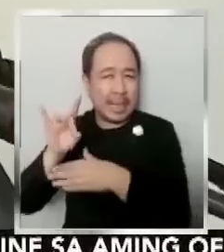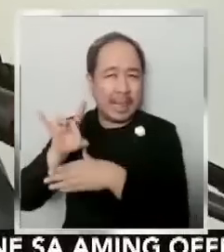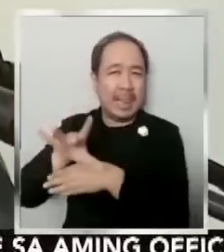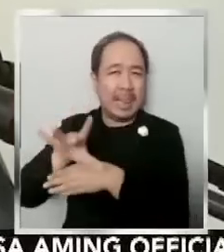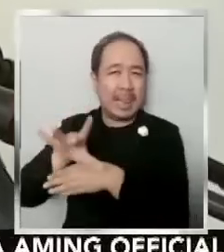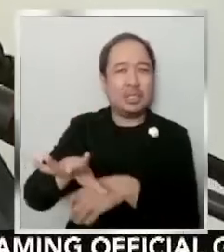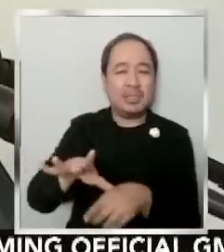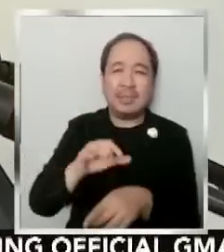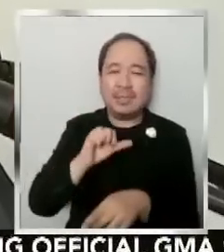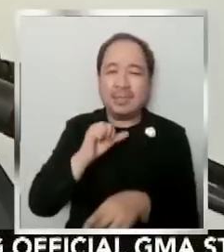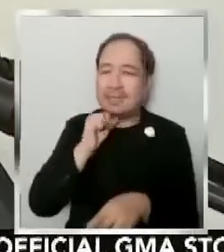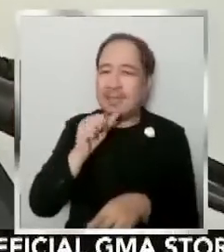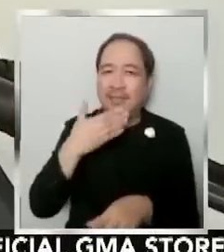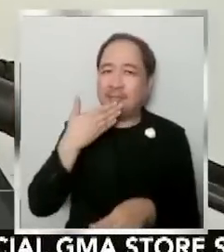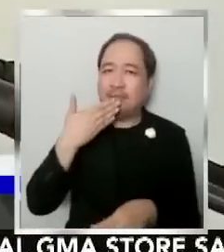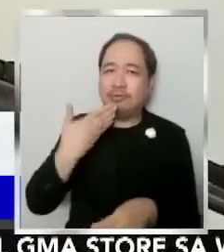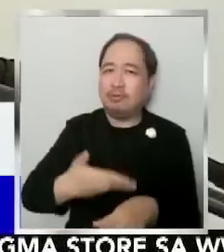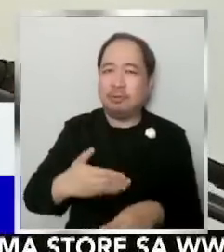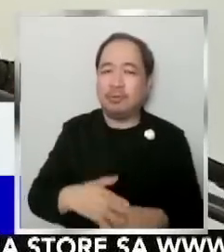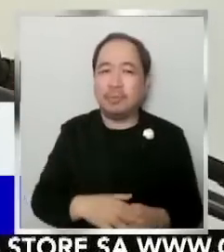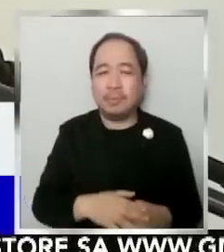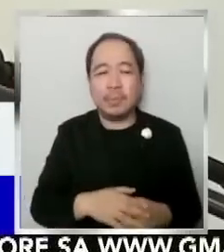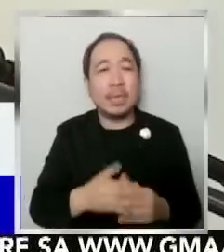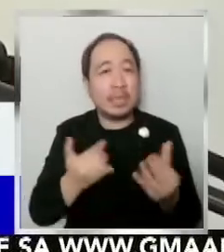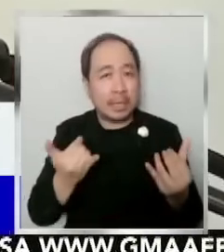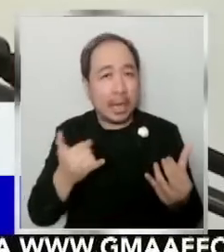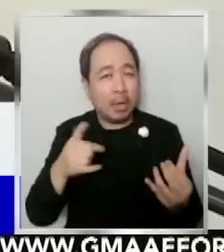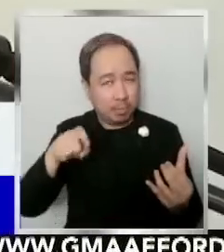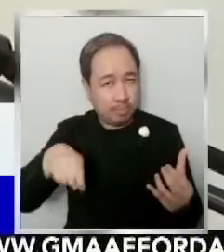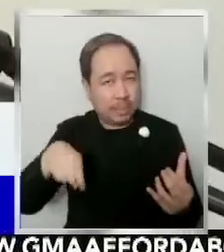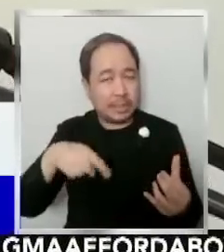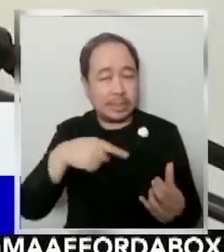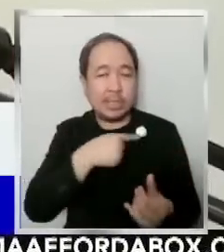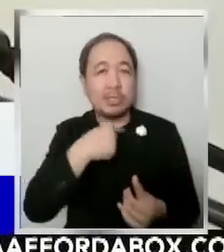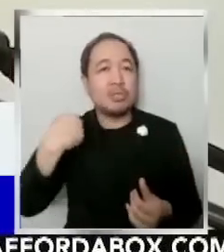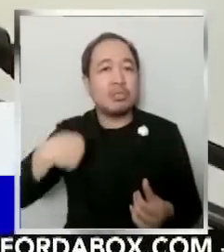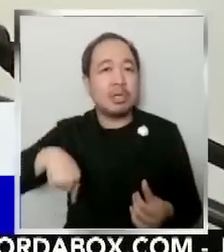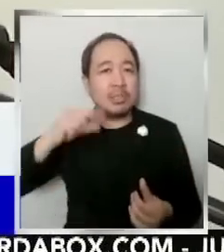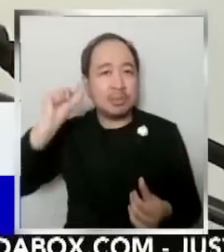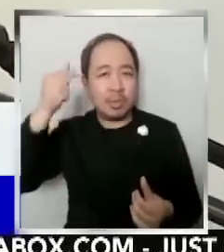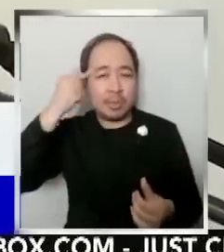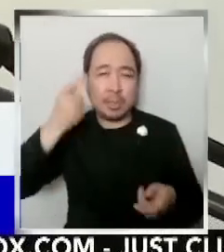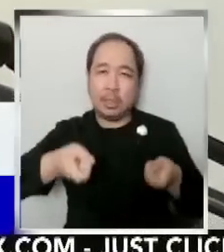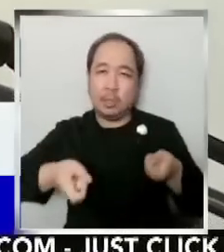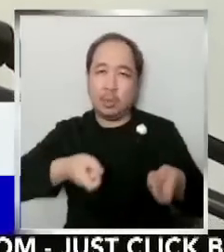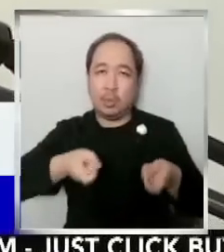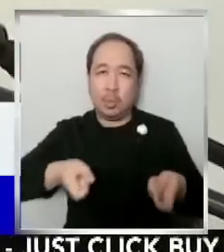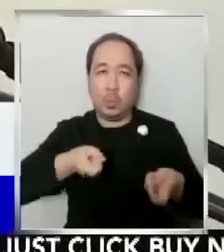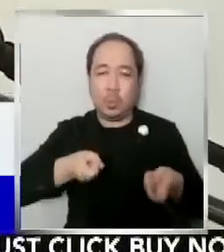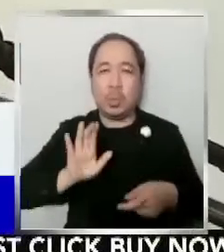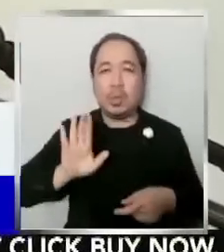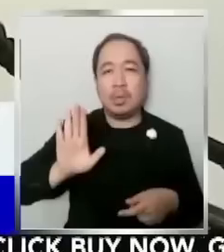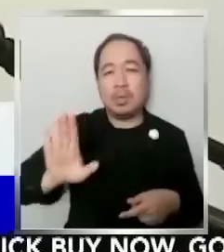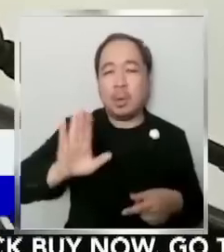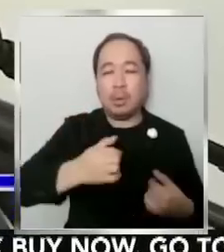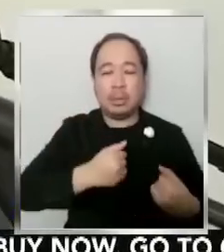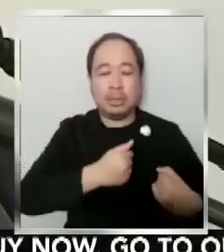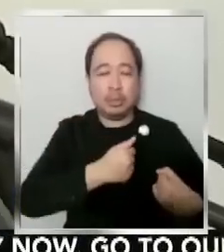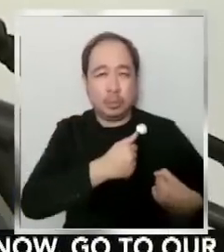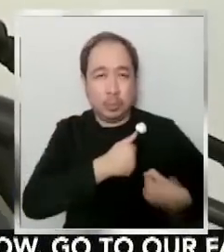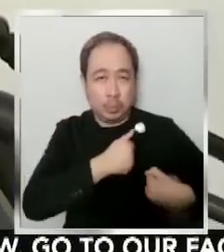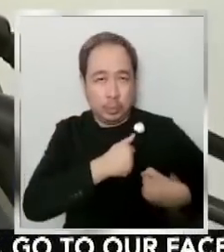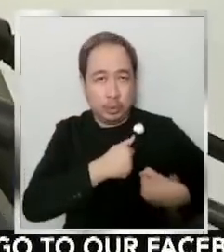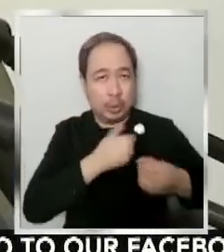is time for the Chinese government to restrain its forces so that it does